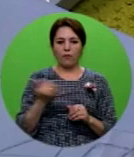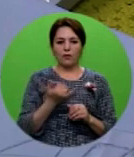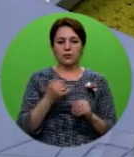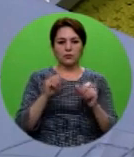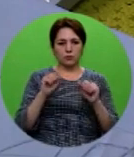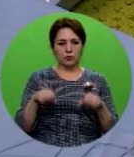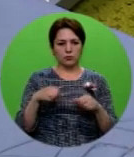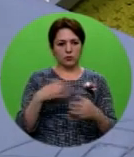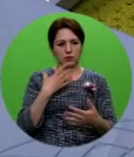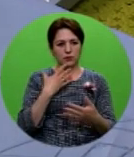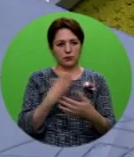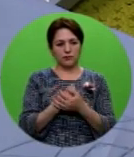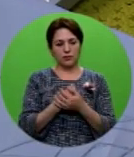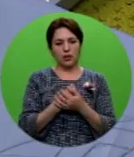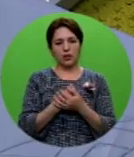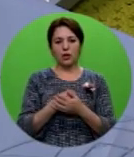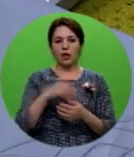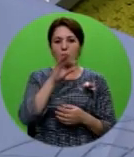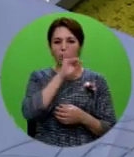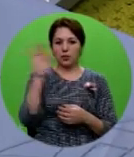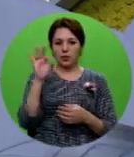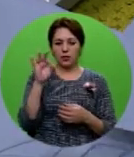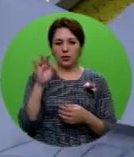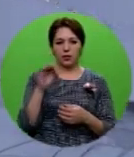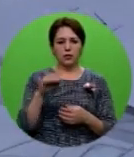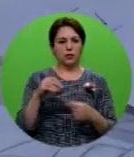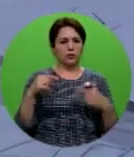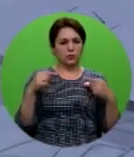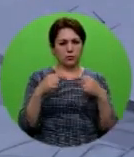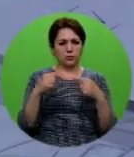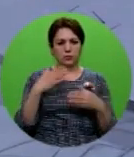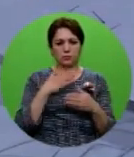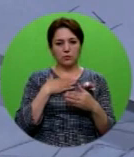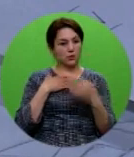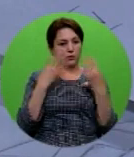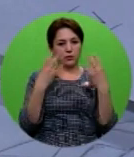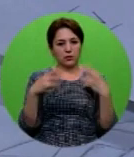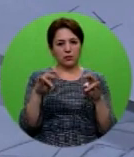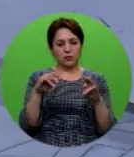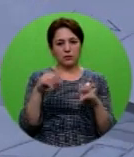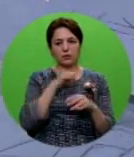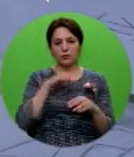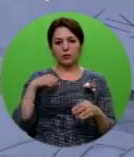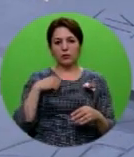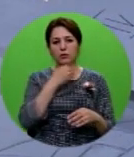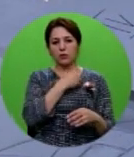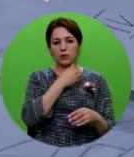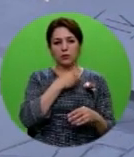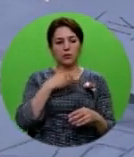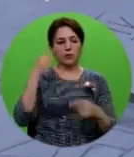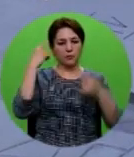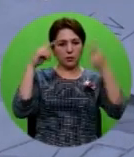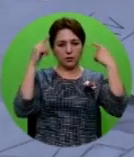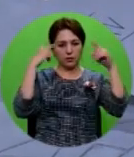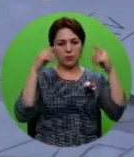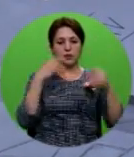какие-то линии, свой орнамент. Не обязательно чертить, рисовать так, как я. Вы придумываете свой